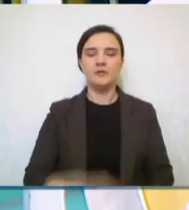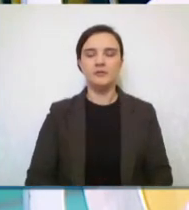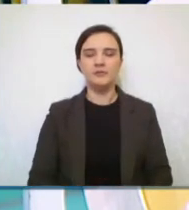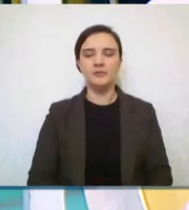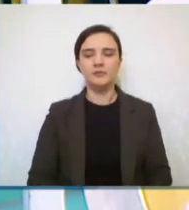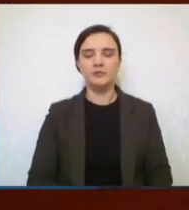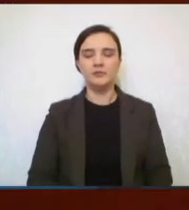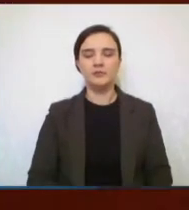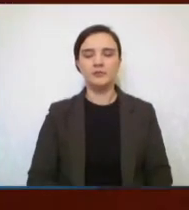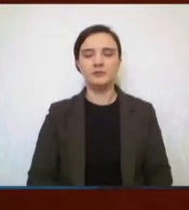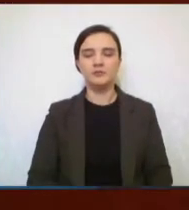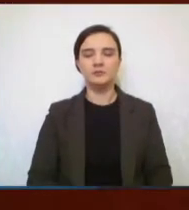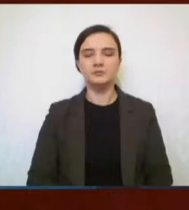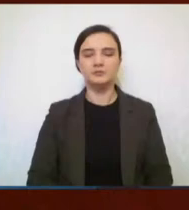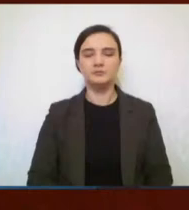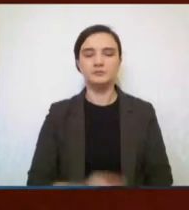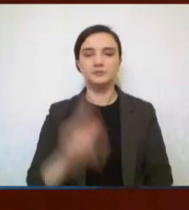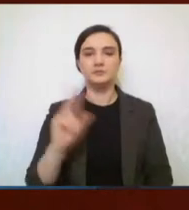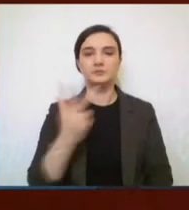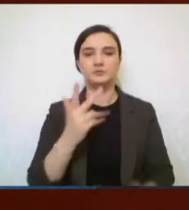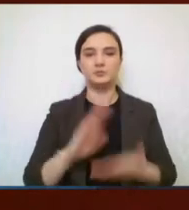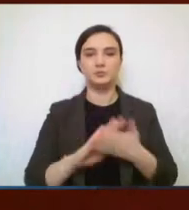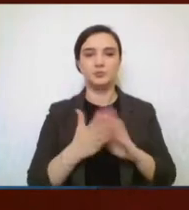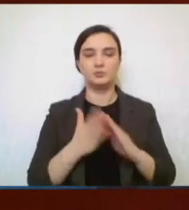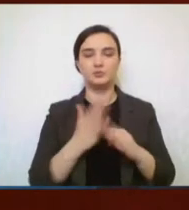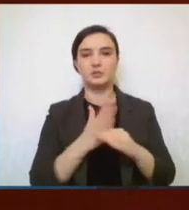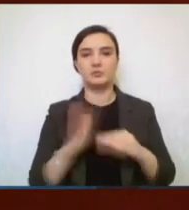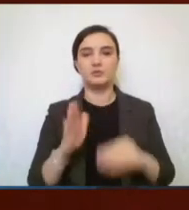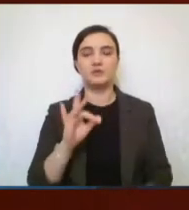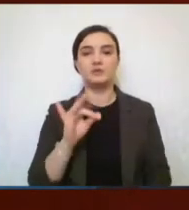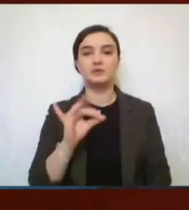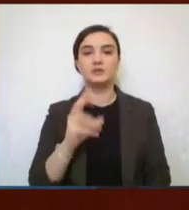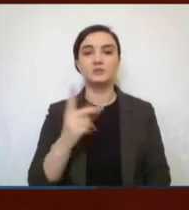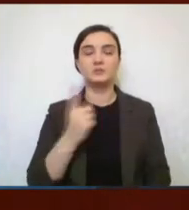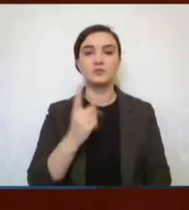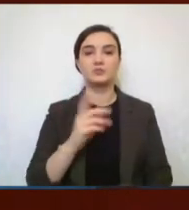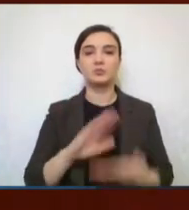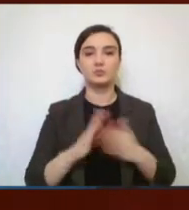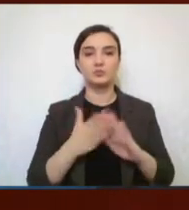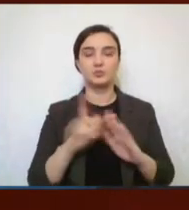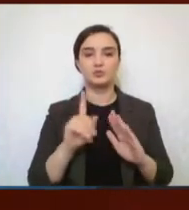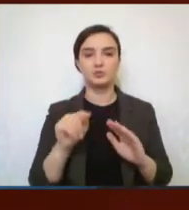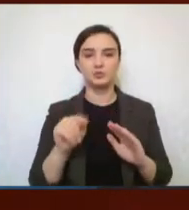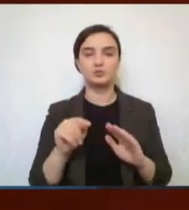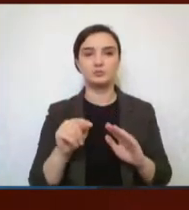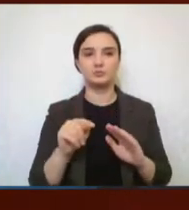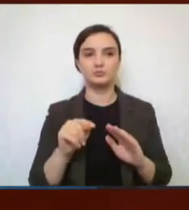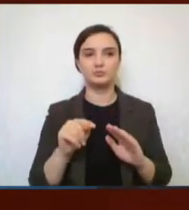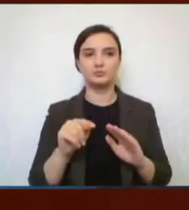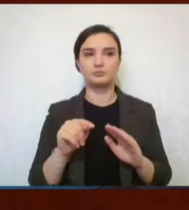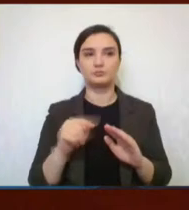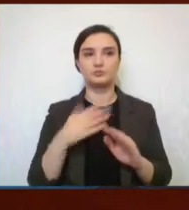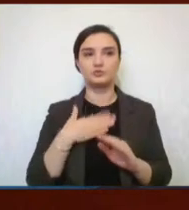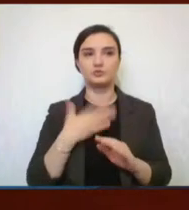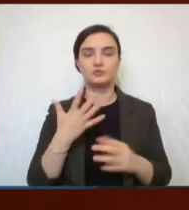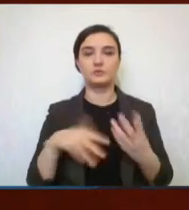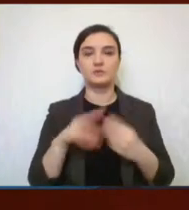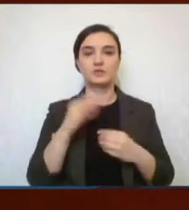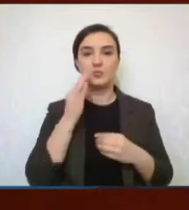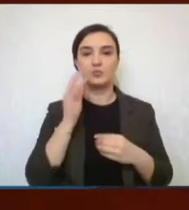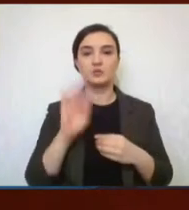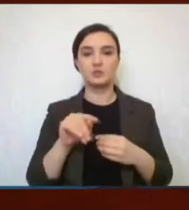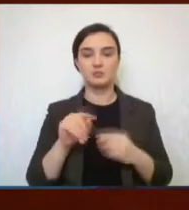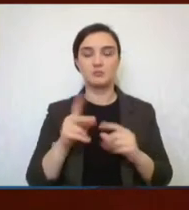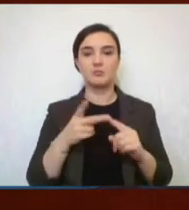მე სამივე მდგომარეობაში გამოყავი რისკები ანუ პირველ მდგომარეობაში რომ გვიმუხტლოს ამ ჩვენთვის გამოცდილმა წყარომ მეორე როდესაც